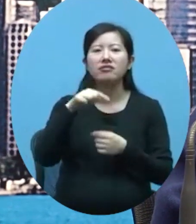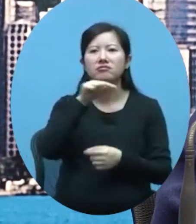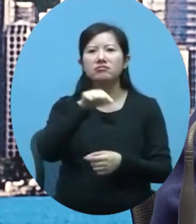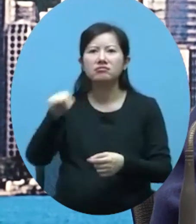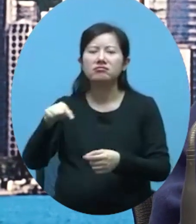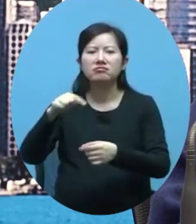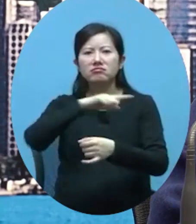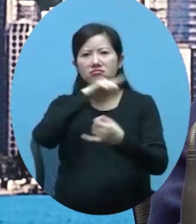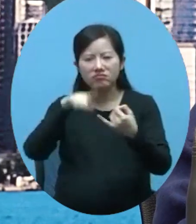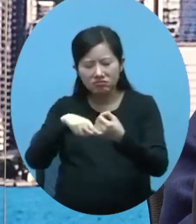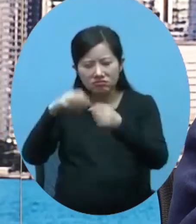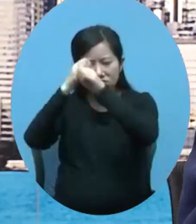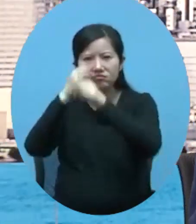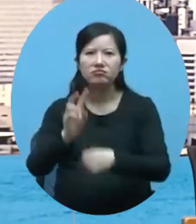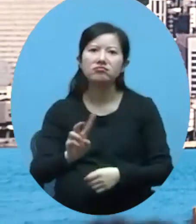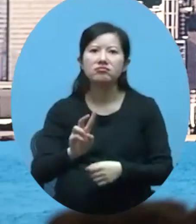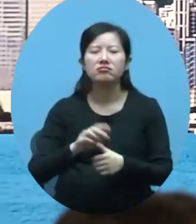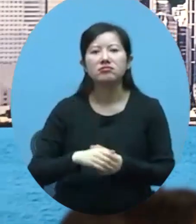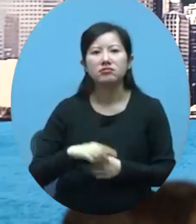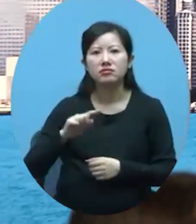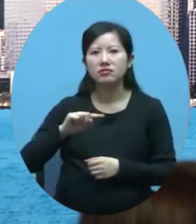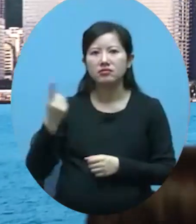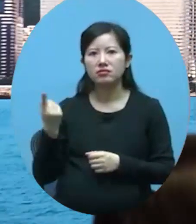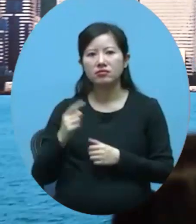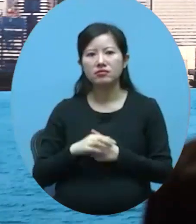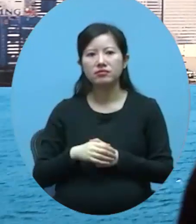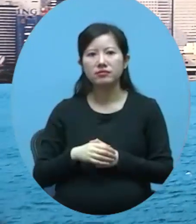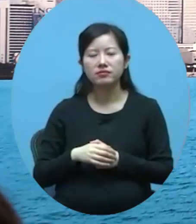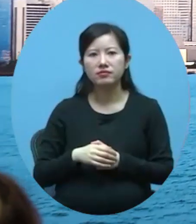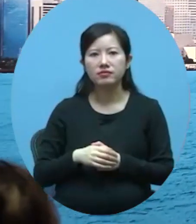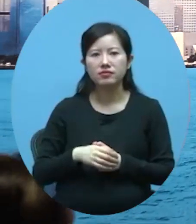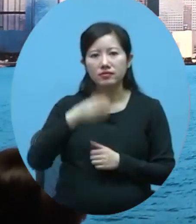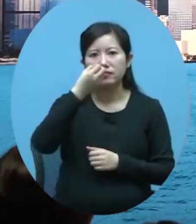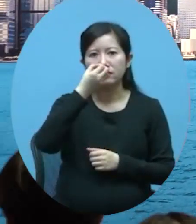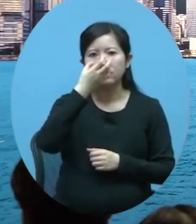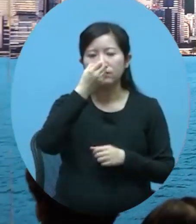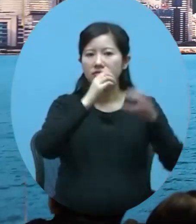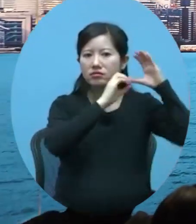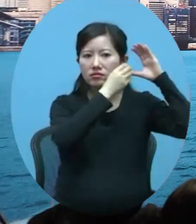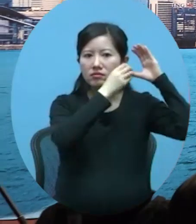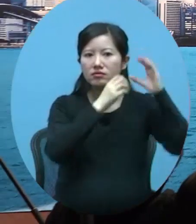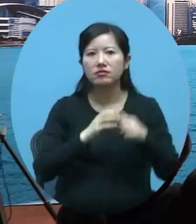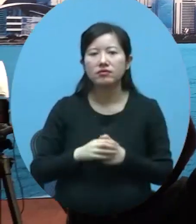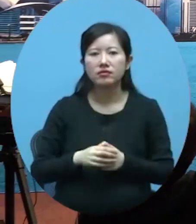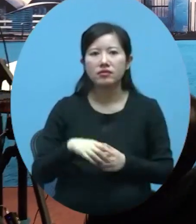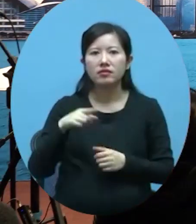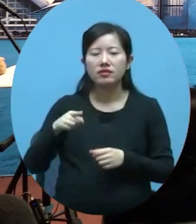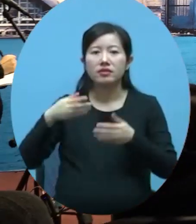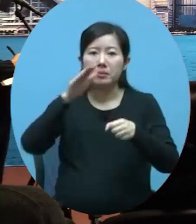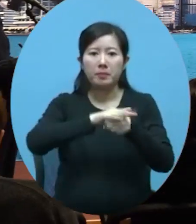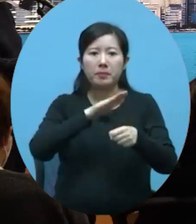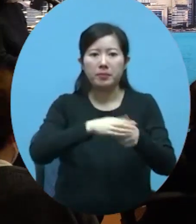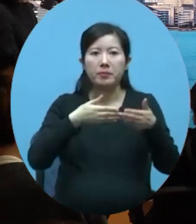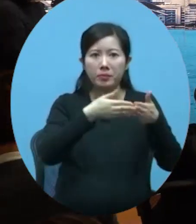一样的下一条谢谢你好香港电台想问回关于钻石公主号